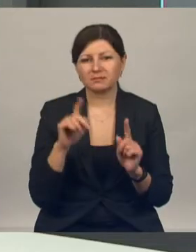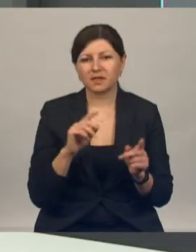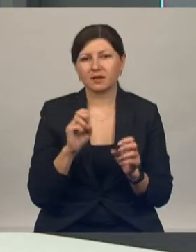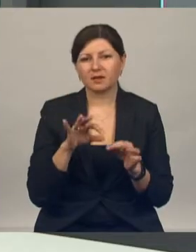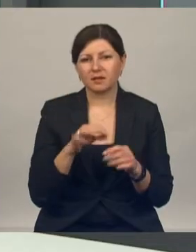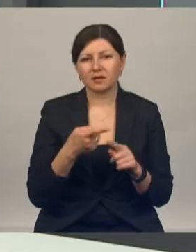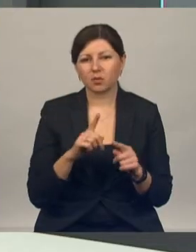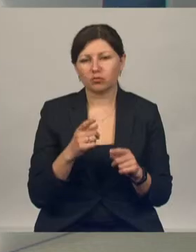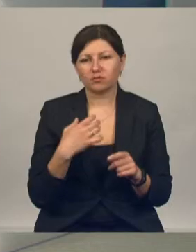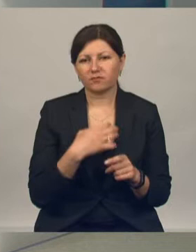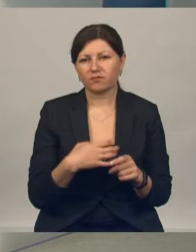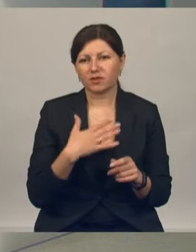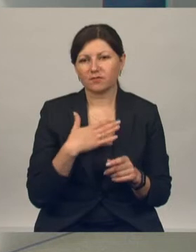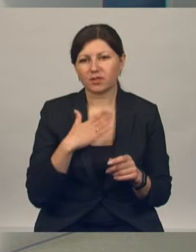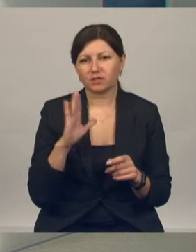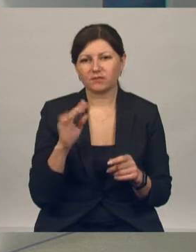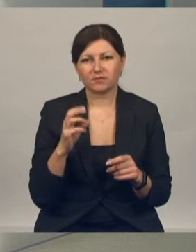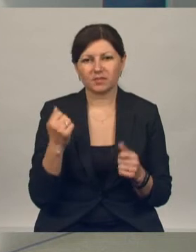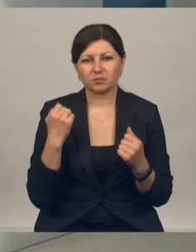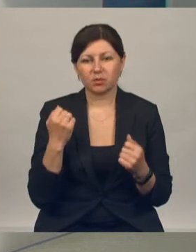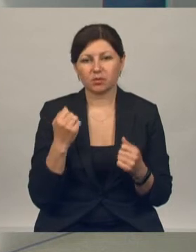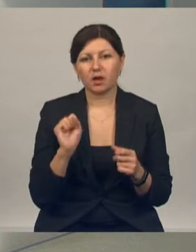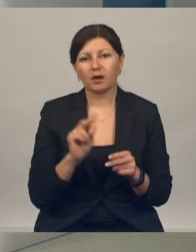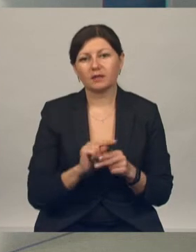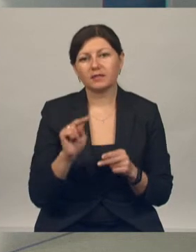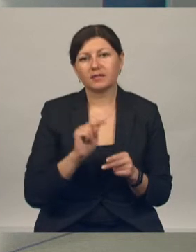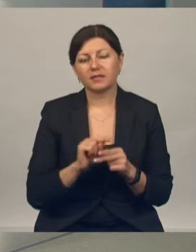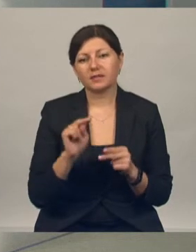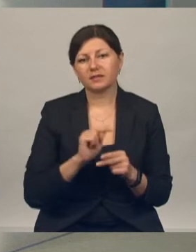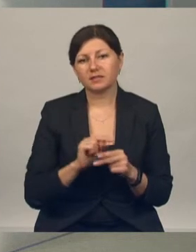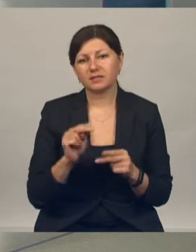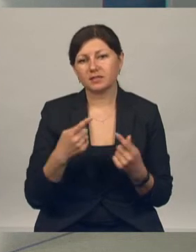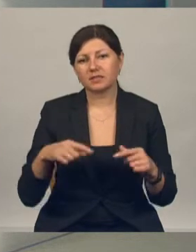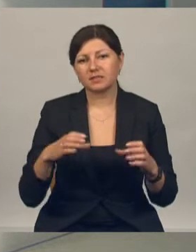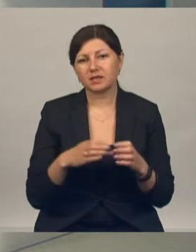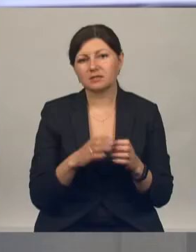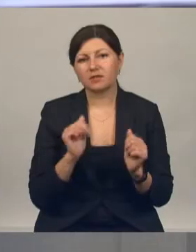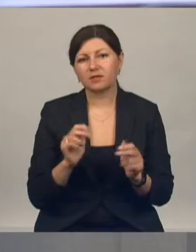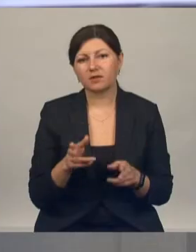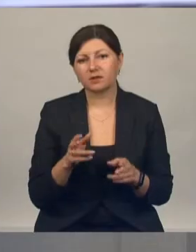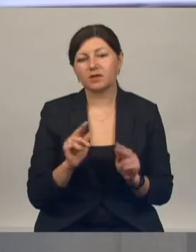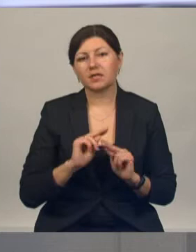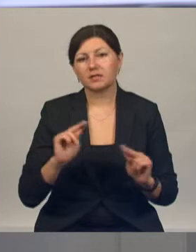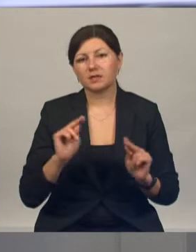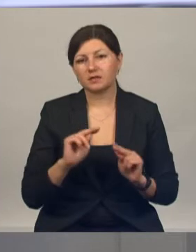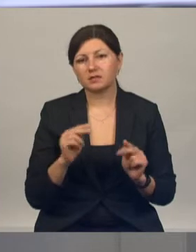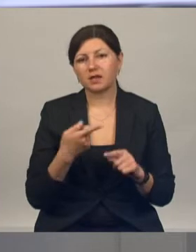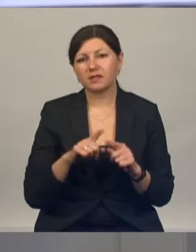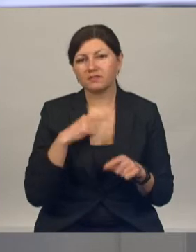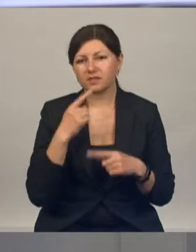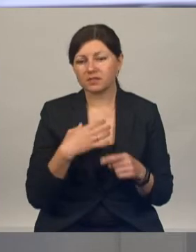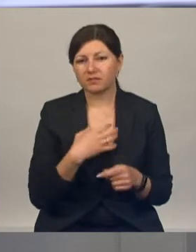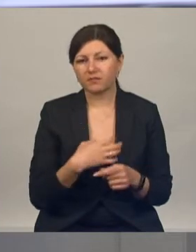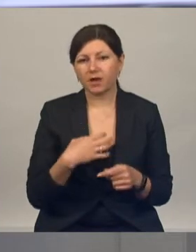спорта она очень востребована. А как с наставничеством, тренерский состав? Тренерский состав – это всегда очень